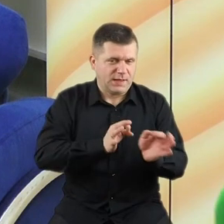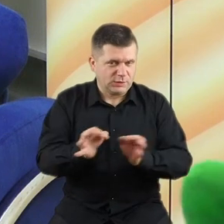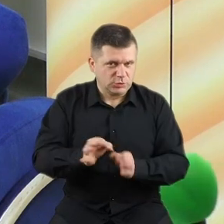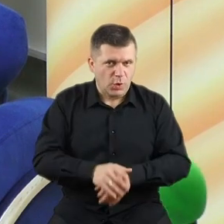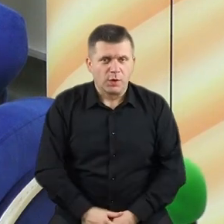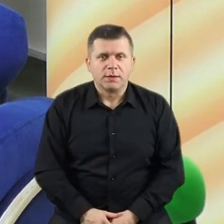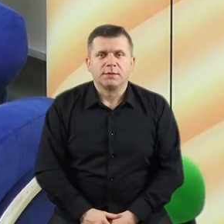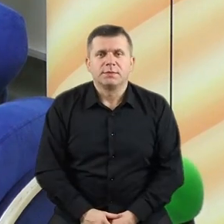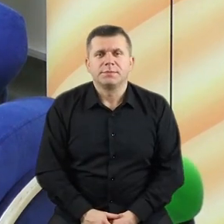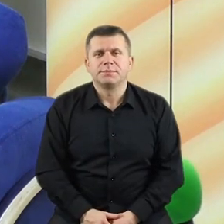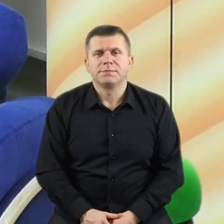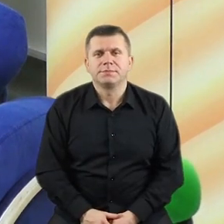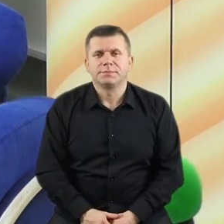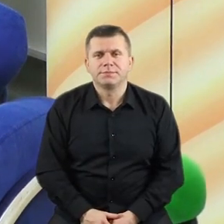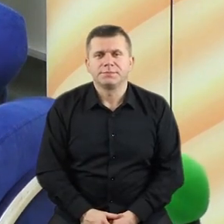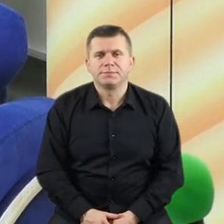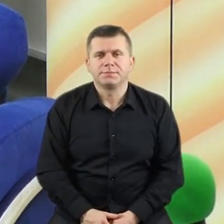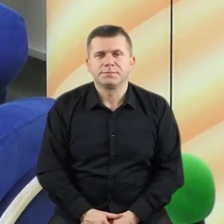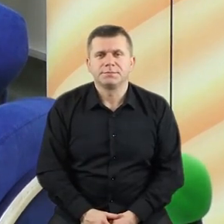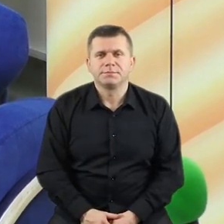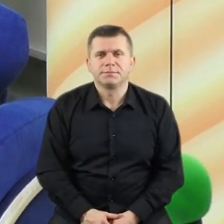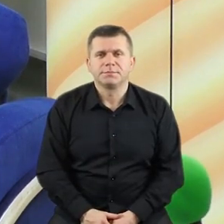historii. No tylko po prostu